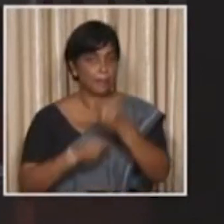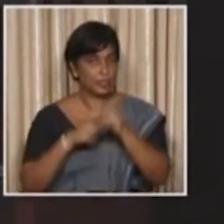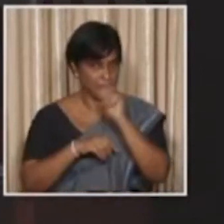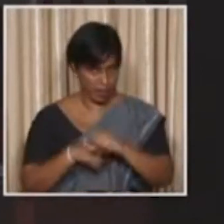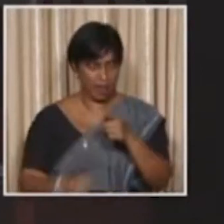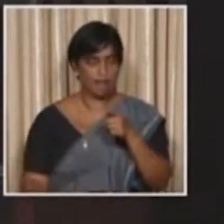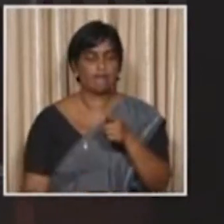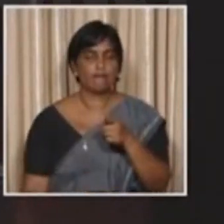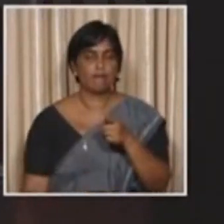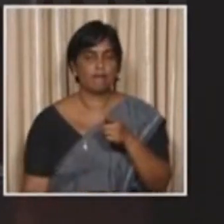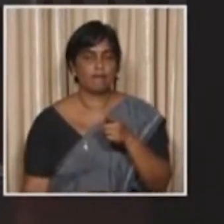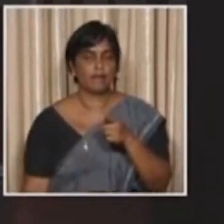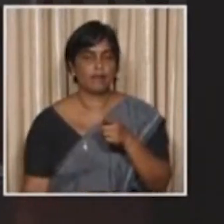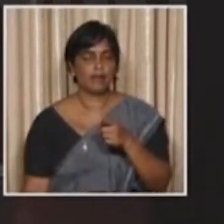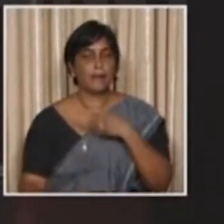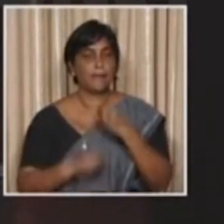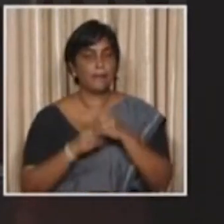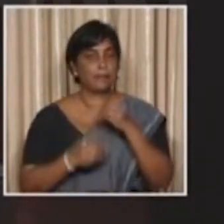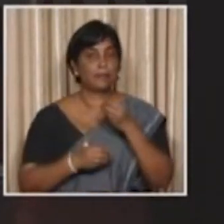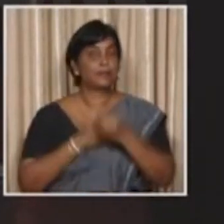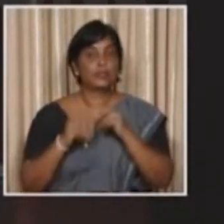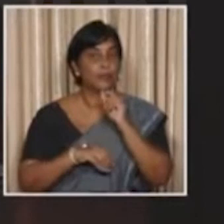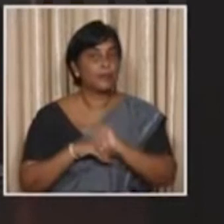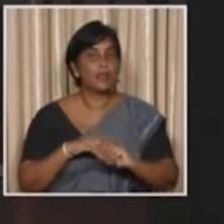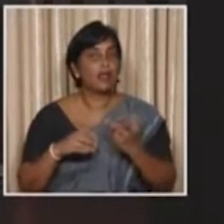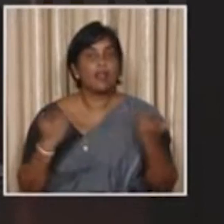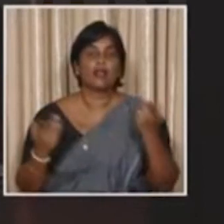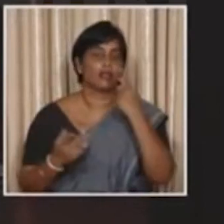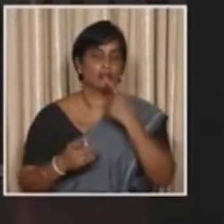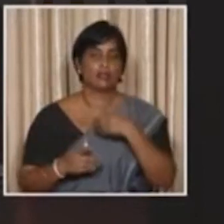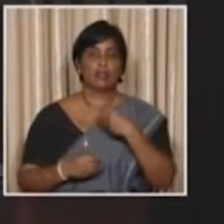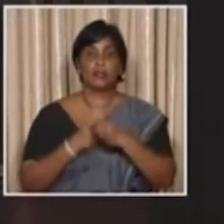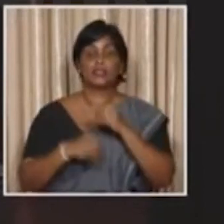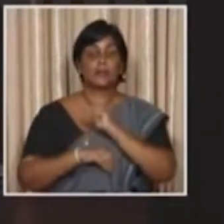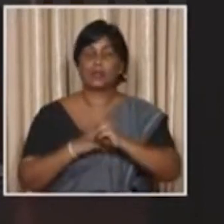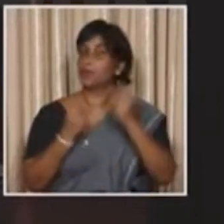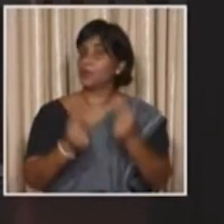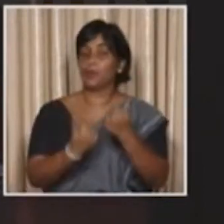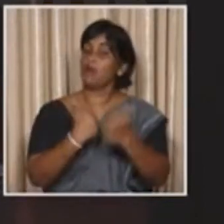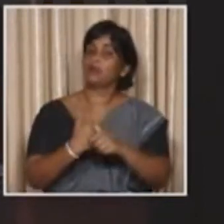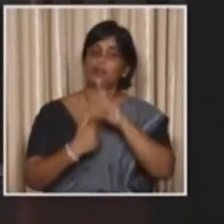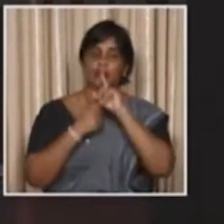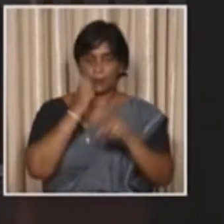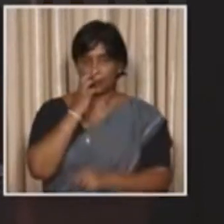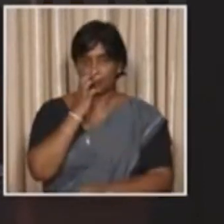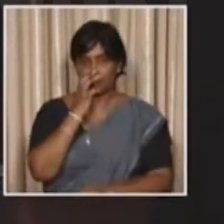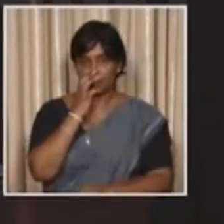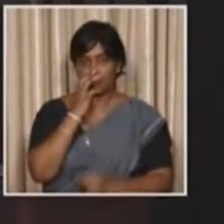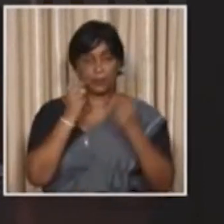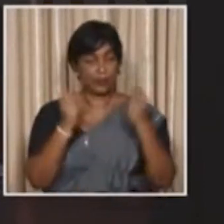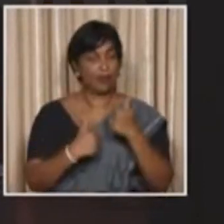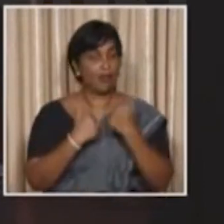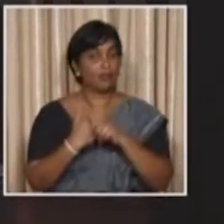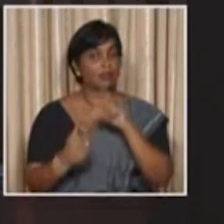කියලා. බිස්නස් ප්ලෑන් එක නැහැයි කියනවා. එහෙනම් බිස්නස් ප්ලෑන් එක වහා හදන්න ඕනේ කියලා. වහා හදන්න